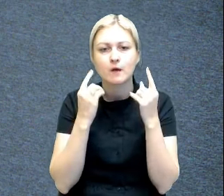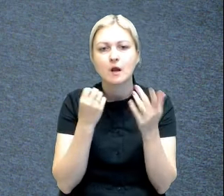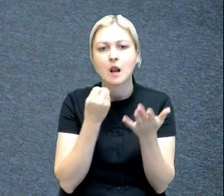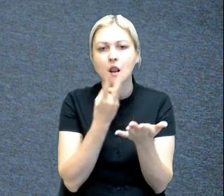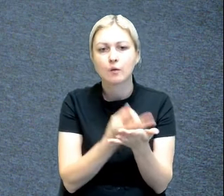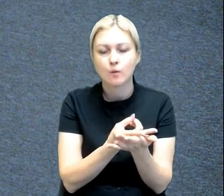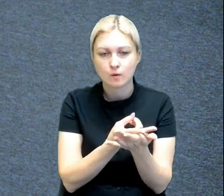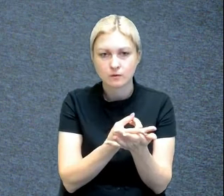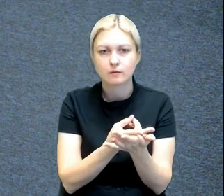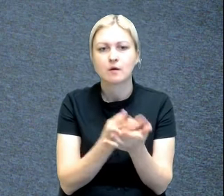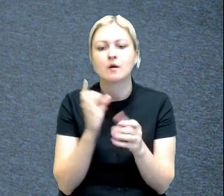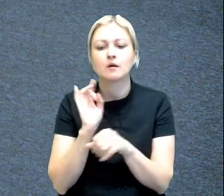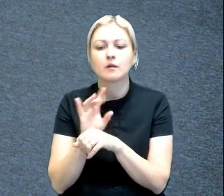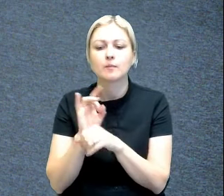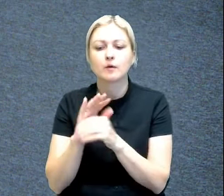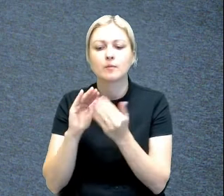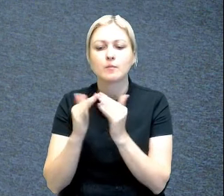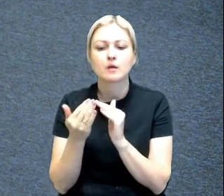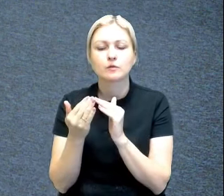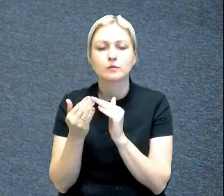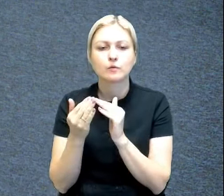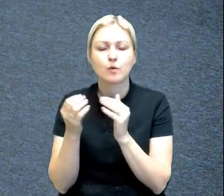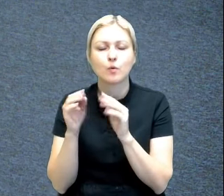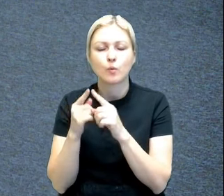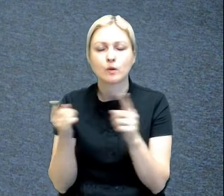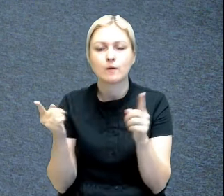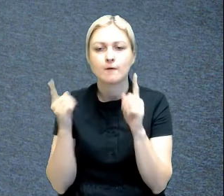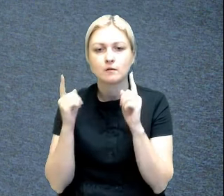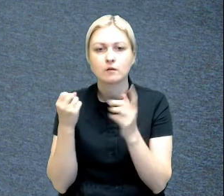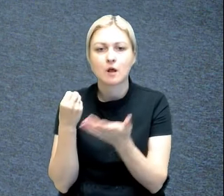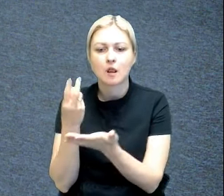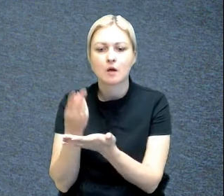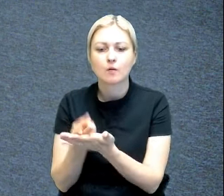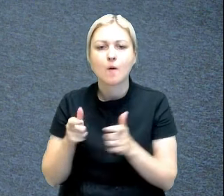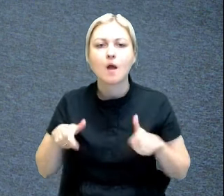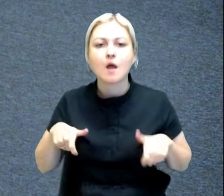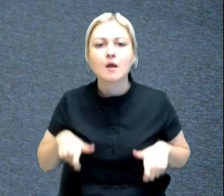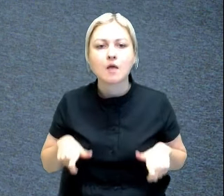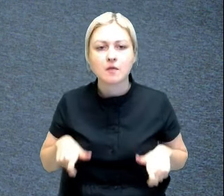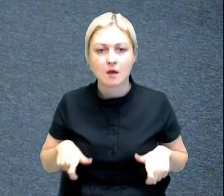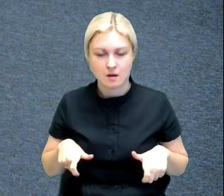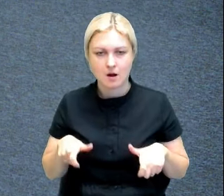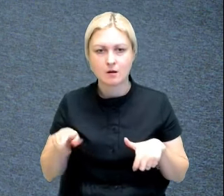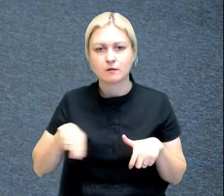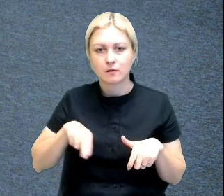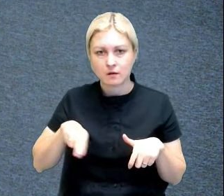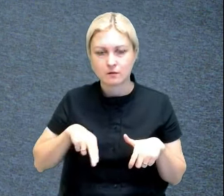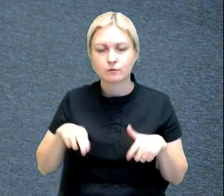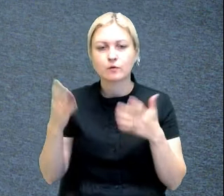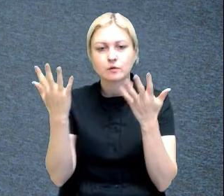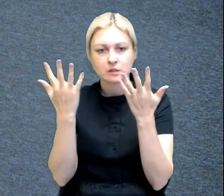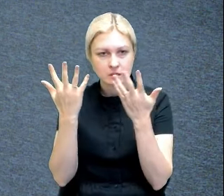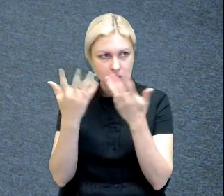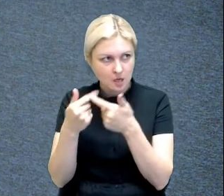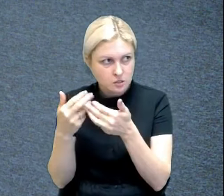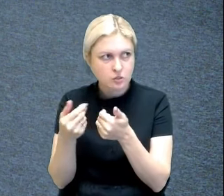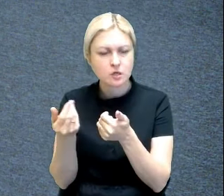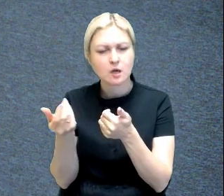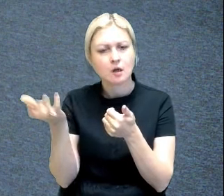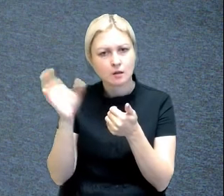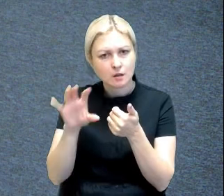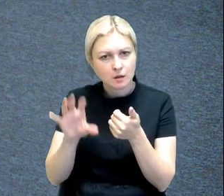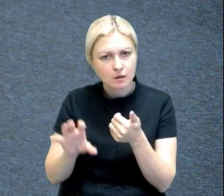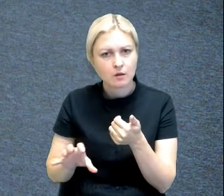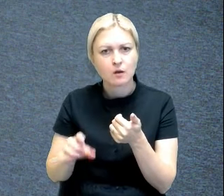klaipėdos universiteto ligoninės generalinio direktoriaus skaičius kurie buvo pateikti jūs kaip stebėtojų